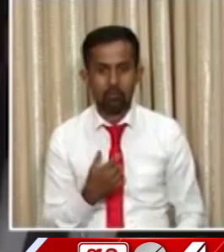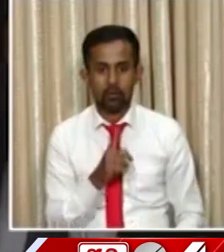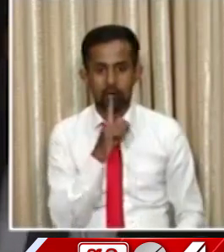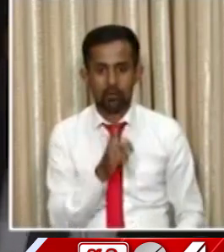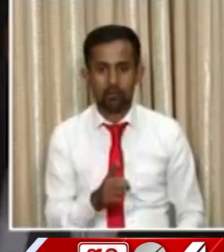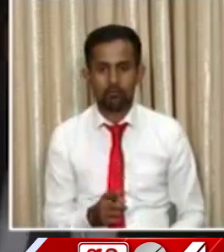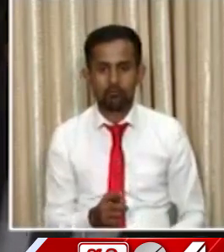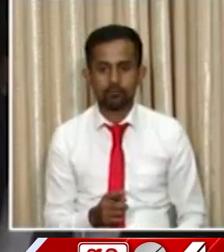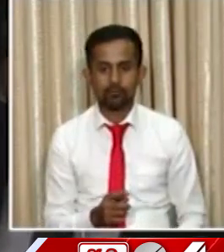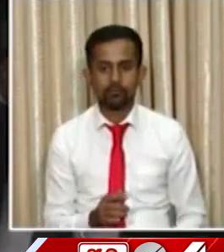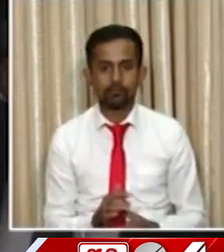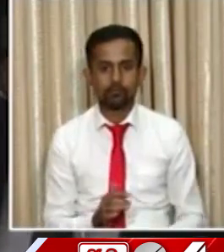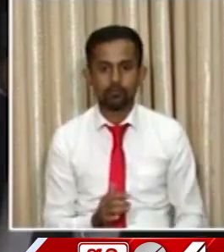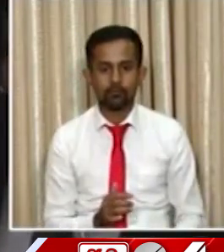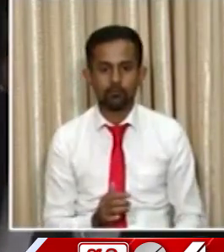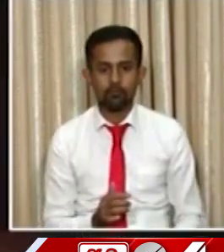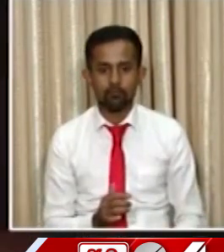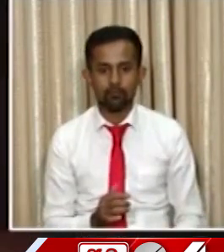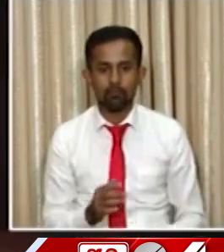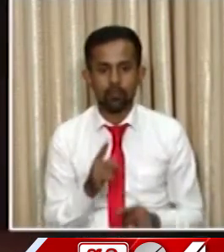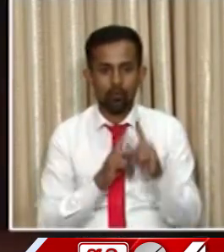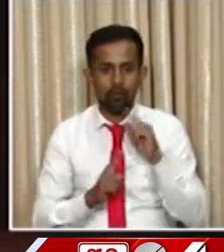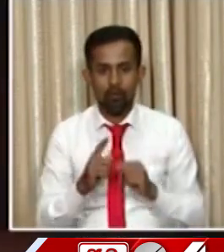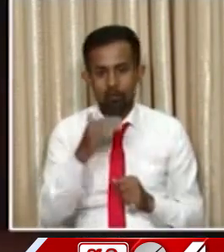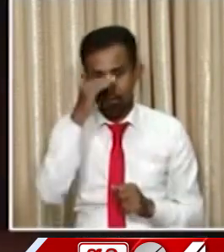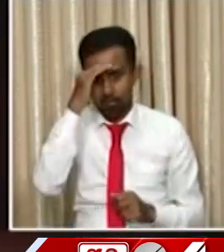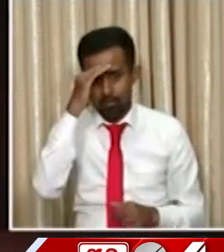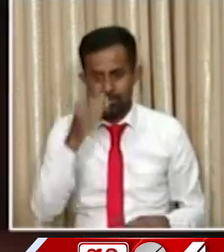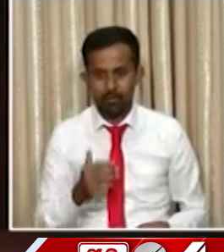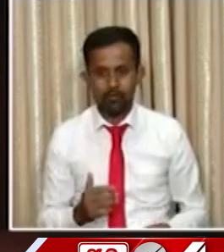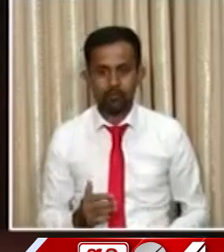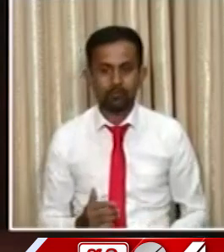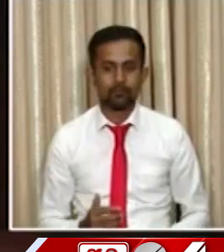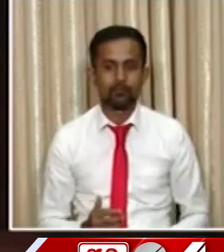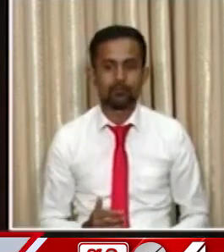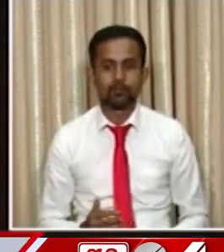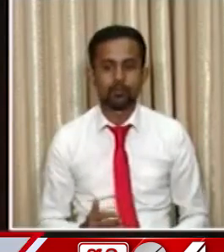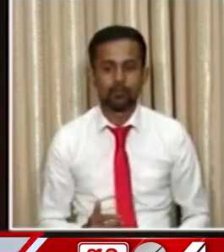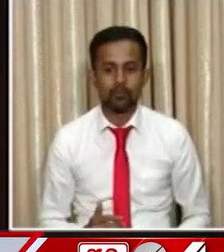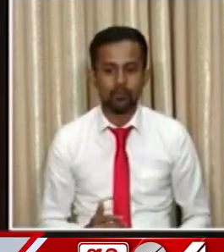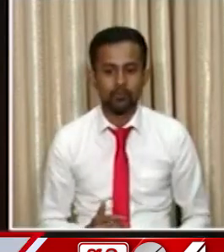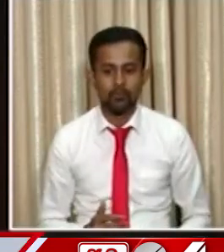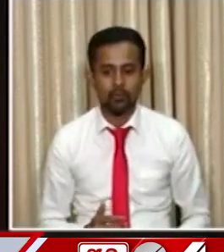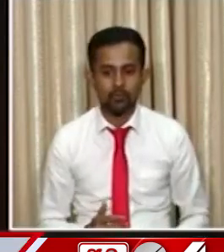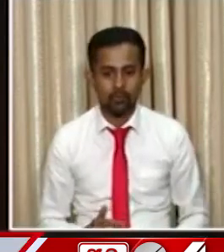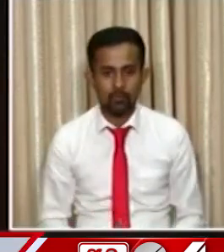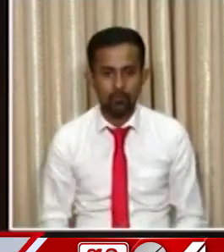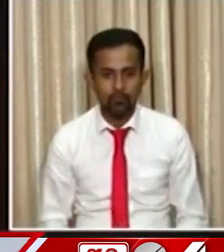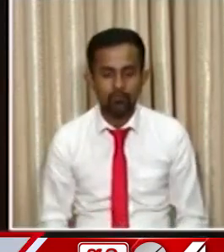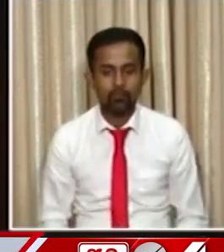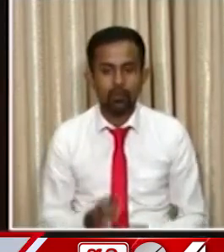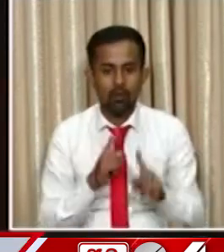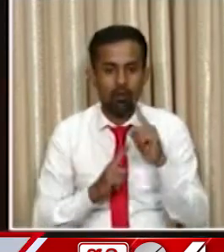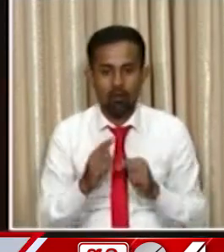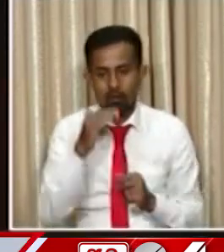ඔබතුමාගෙන්. ගරු කතානායකතුමනි මම එකක් කියන්නම් ගරු කතානායකතුමනි ගරු කතානායකතුමනි මම එකක්